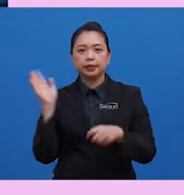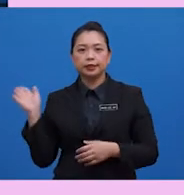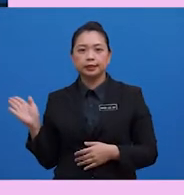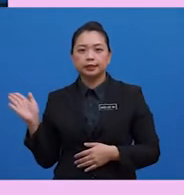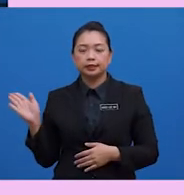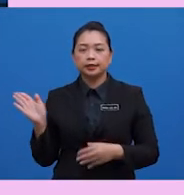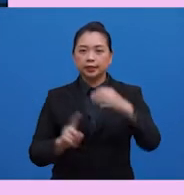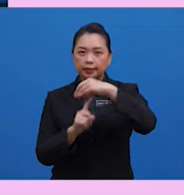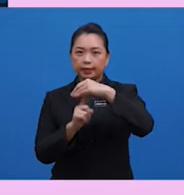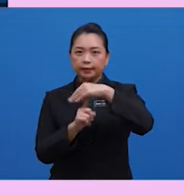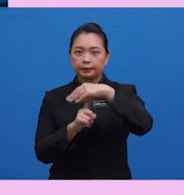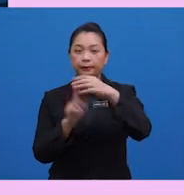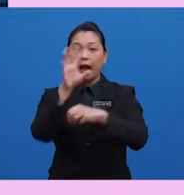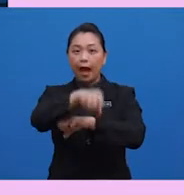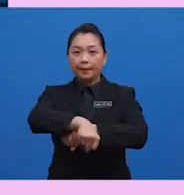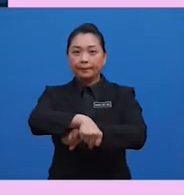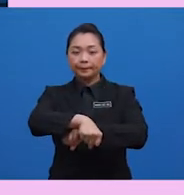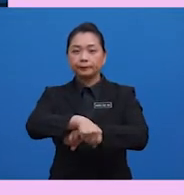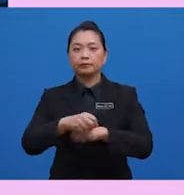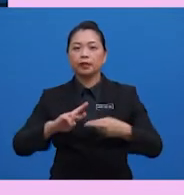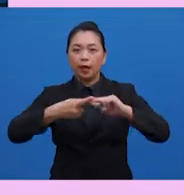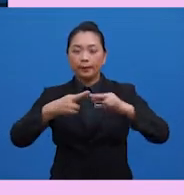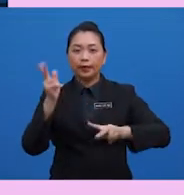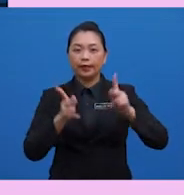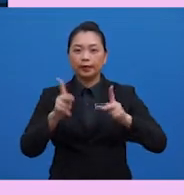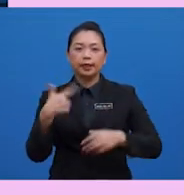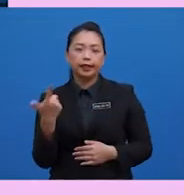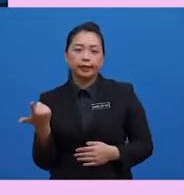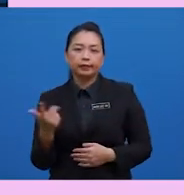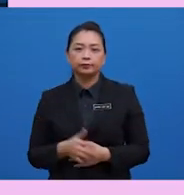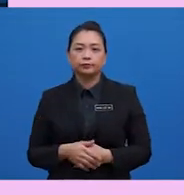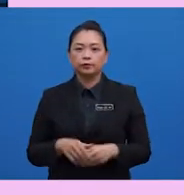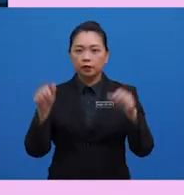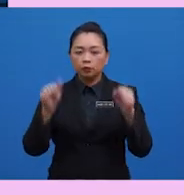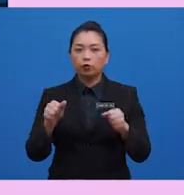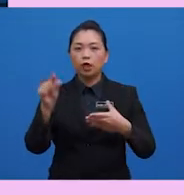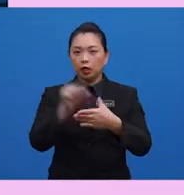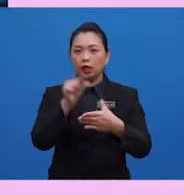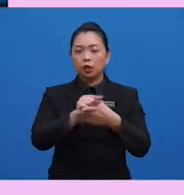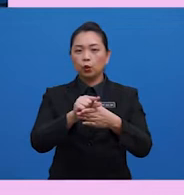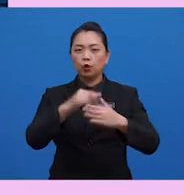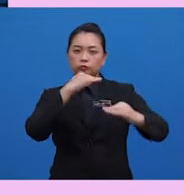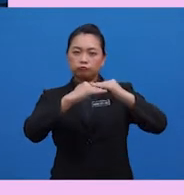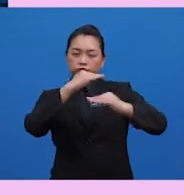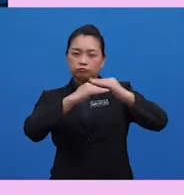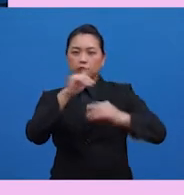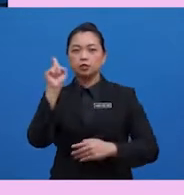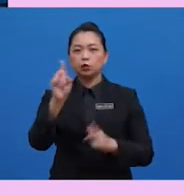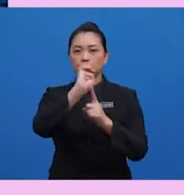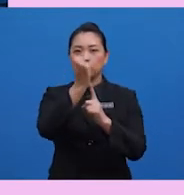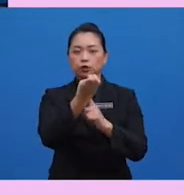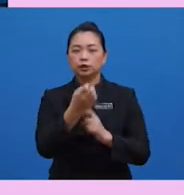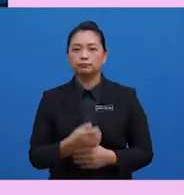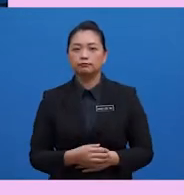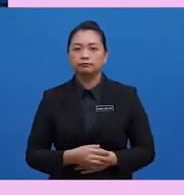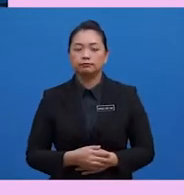gerai makan, pasar malam, bengkel kereta dan lain-lain juga boleh mengganggu keseimbangan sesebuah